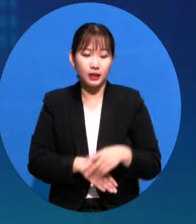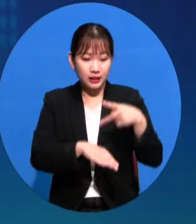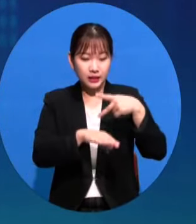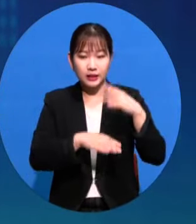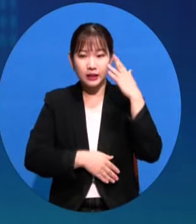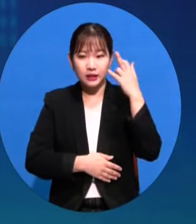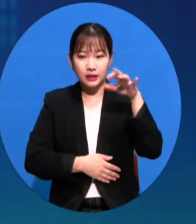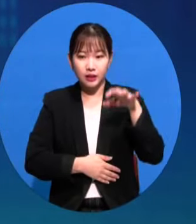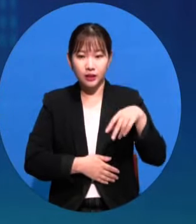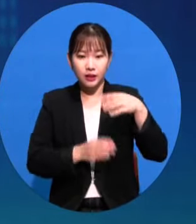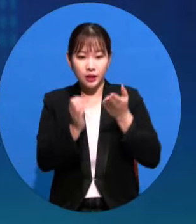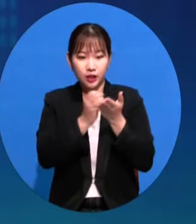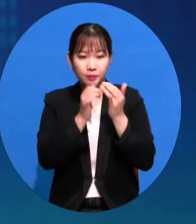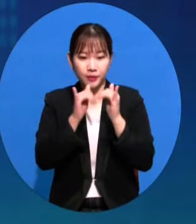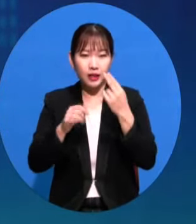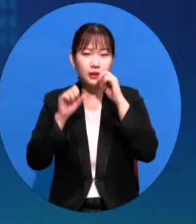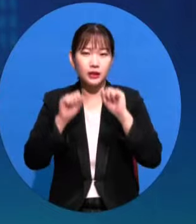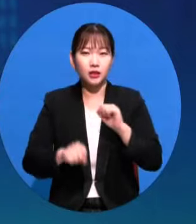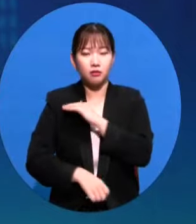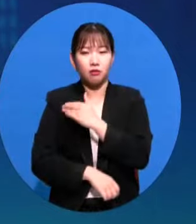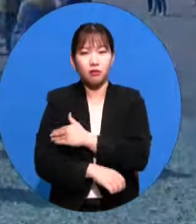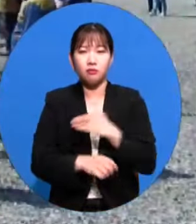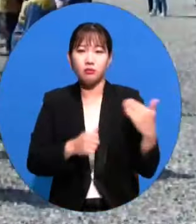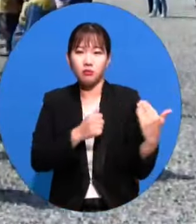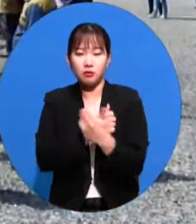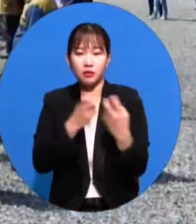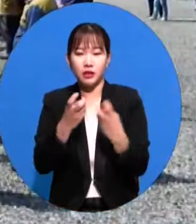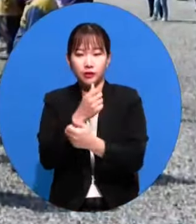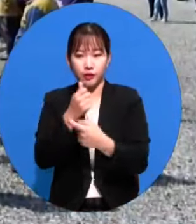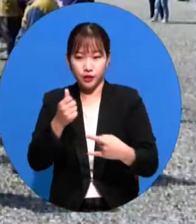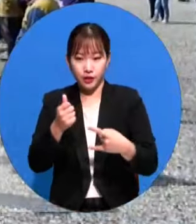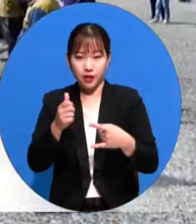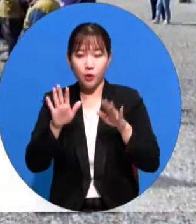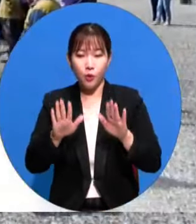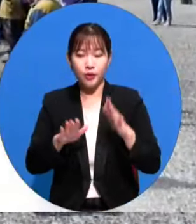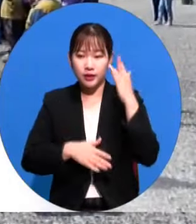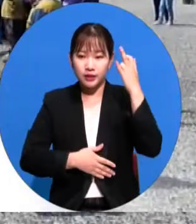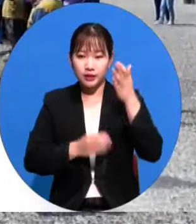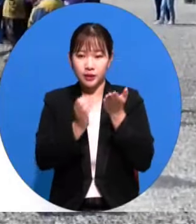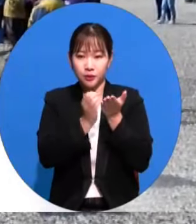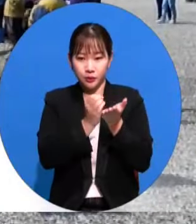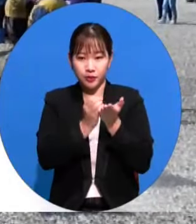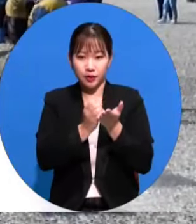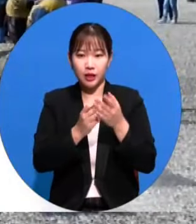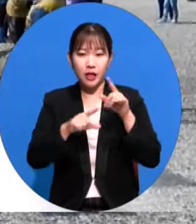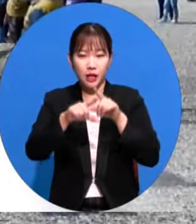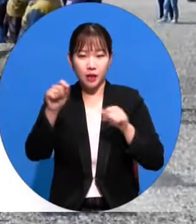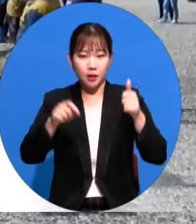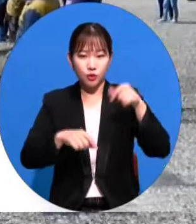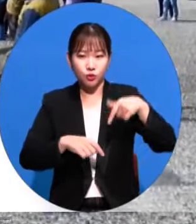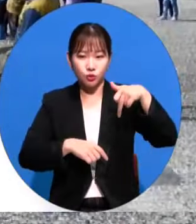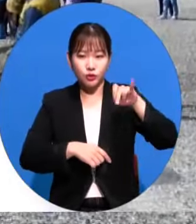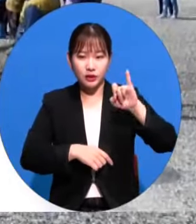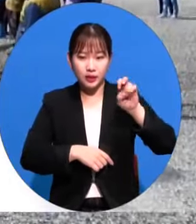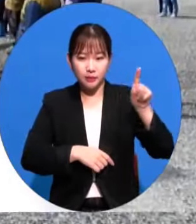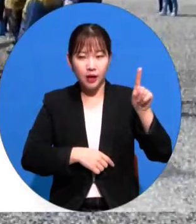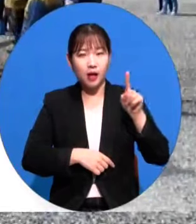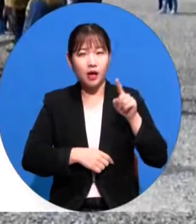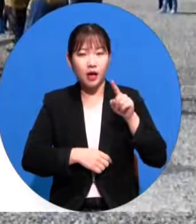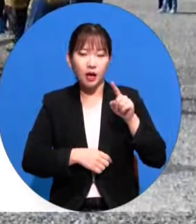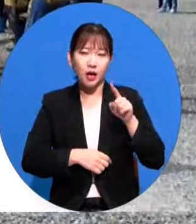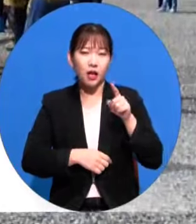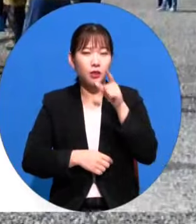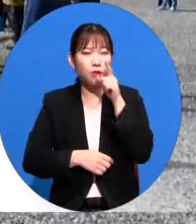신안군 흑산면 섬 주민 생존권 보장 대책위원회는 오늘 흑산도에서 일본 후쿠시마 원전 오염수